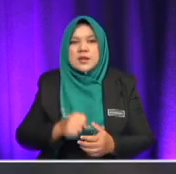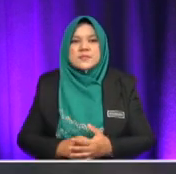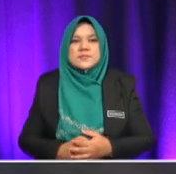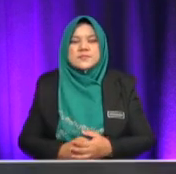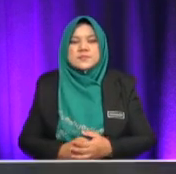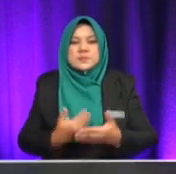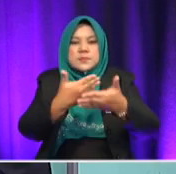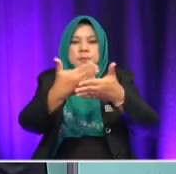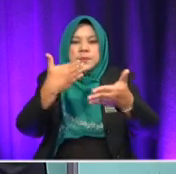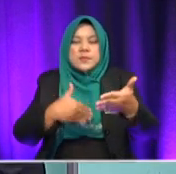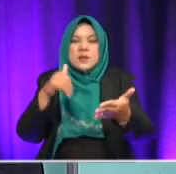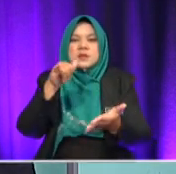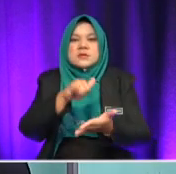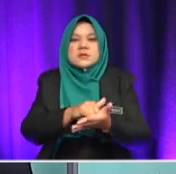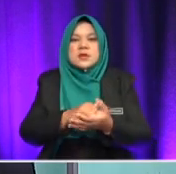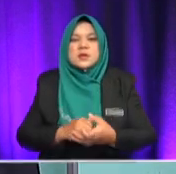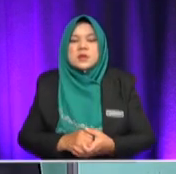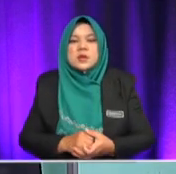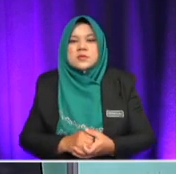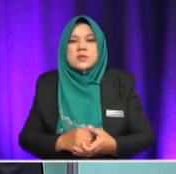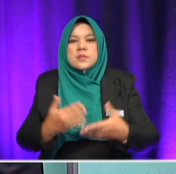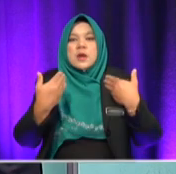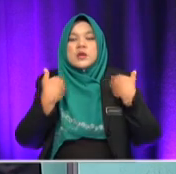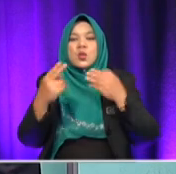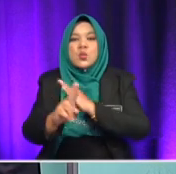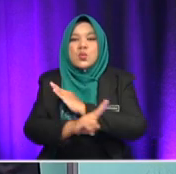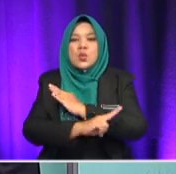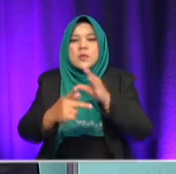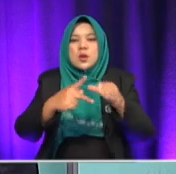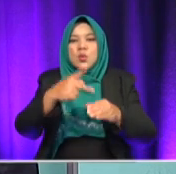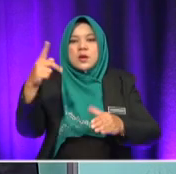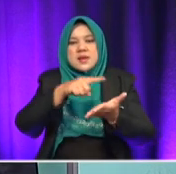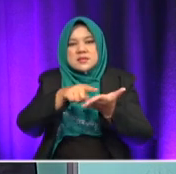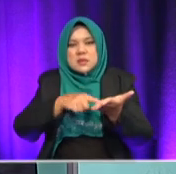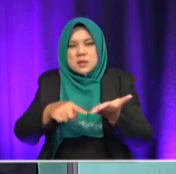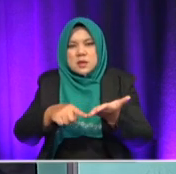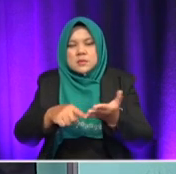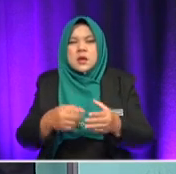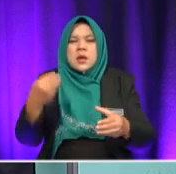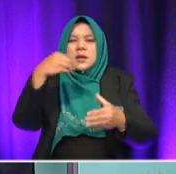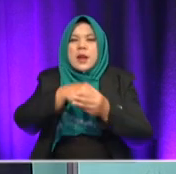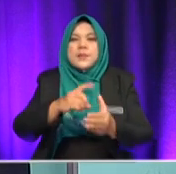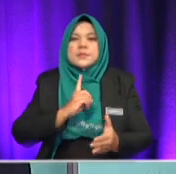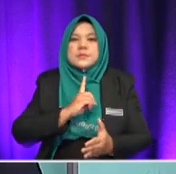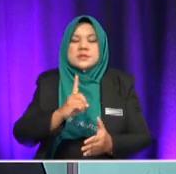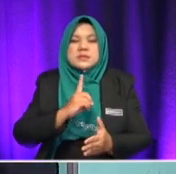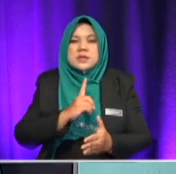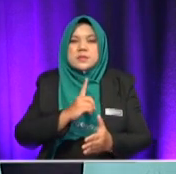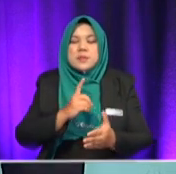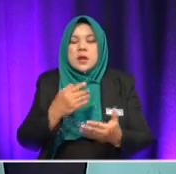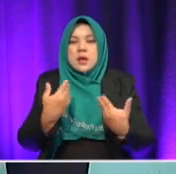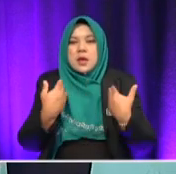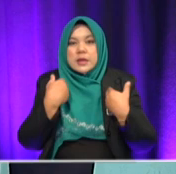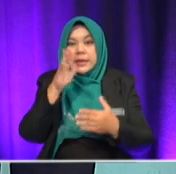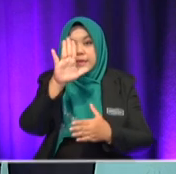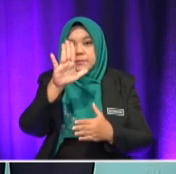sebelum itu k dulu ya Ada hukum juga mengeluarkan zakatnya ya kita tahu dalam Islam dalam bak baknya mesti